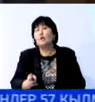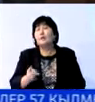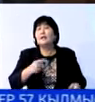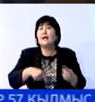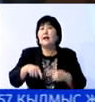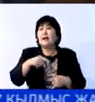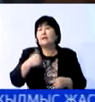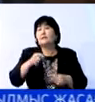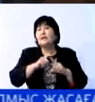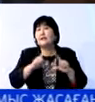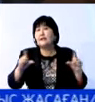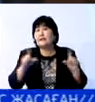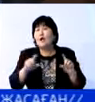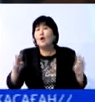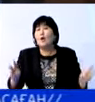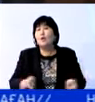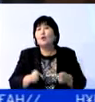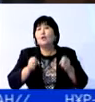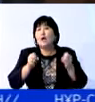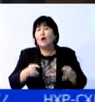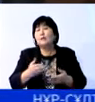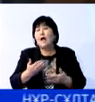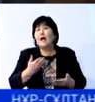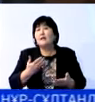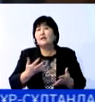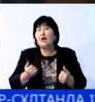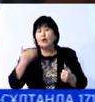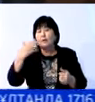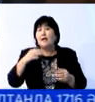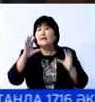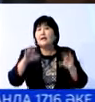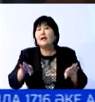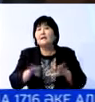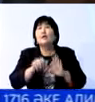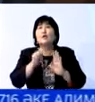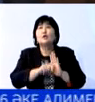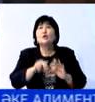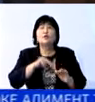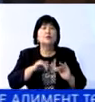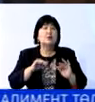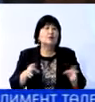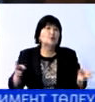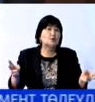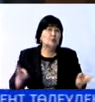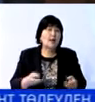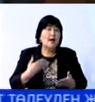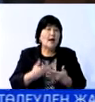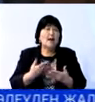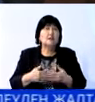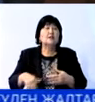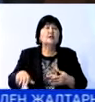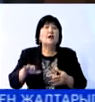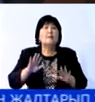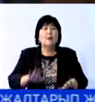Кәсіпкерлік нысандардағы өрт қауіпсіздігінің алдын алу мақсатында заңдылыққа сәйкес тексеру жұмыстарын жүргізіңіздер. Әсіресе қоғамдық